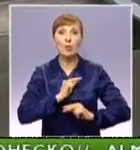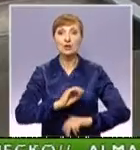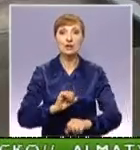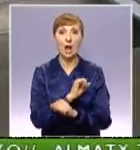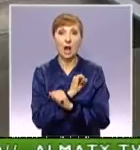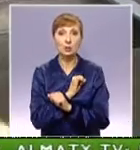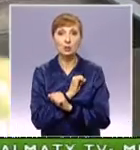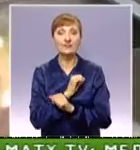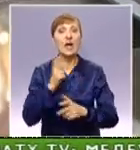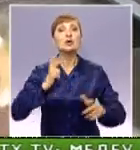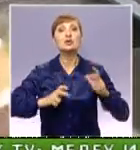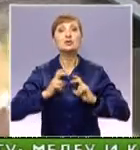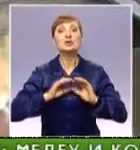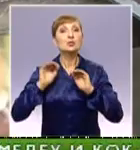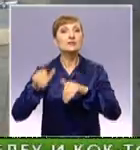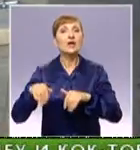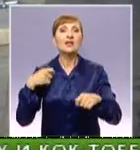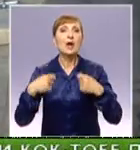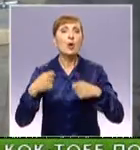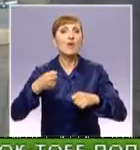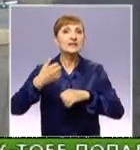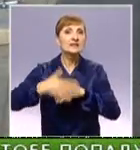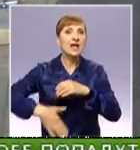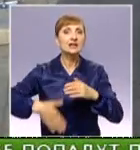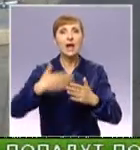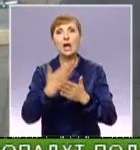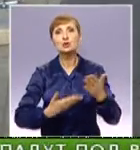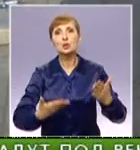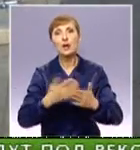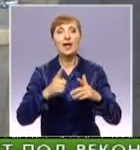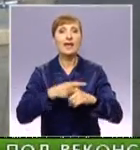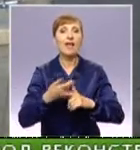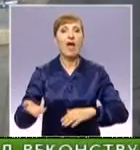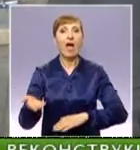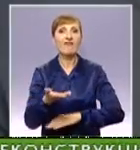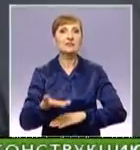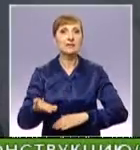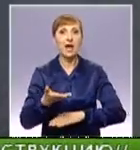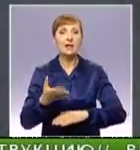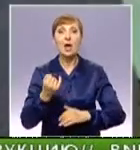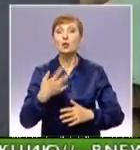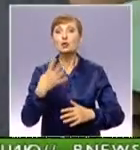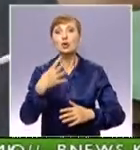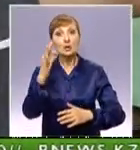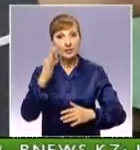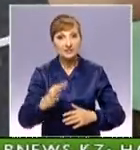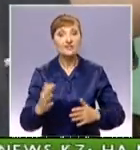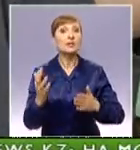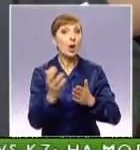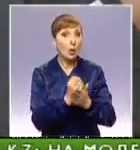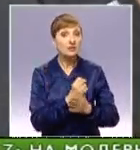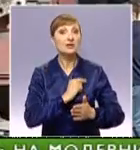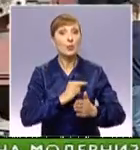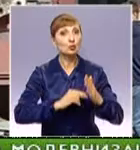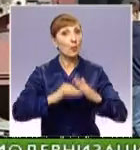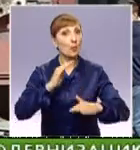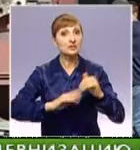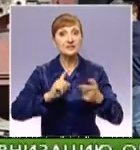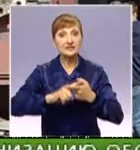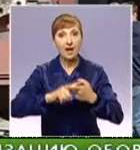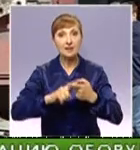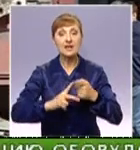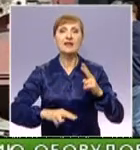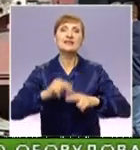В основном студенты устраиваются в торговые центры консультантами или официантами. Но процентов 40 находят работу по специальности. Это в